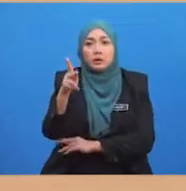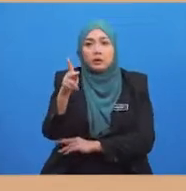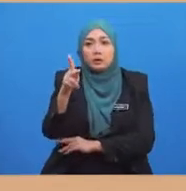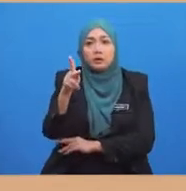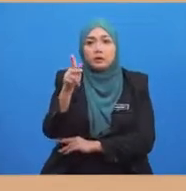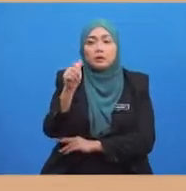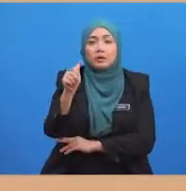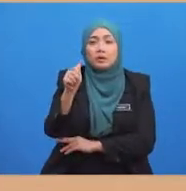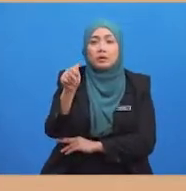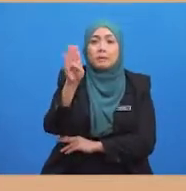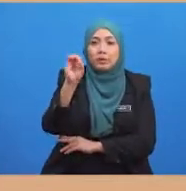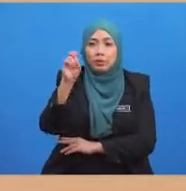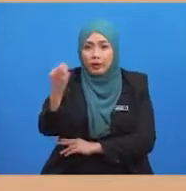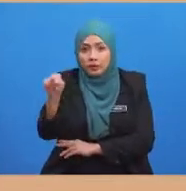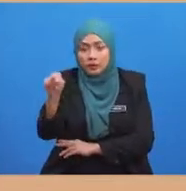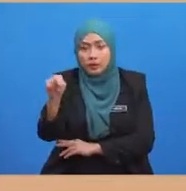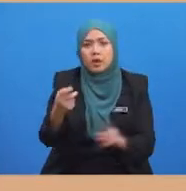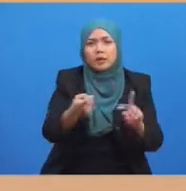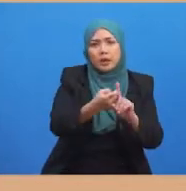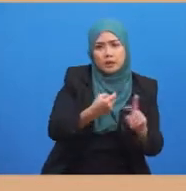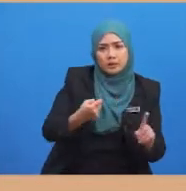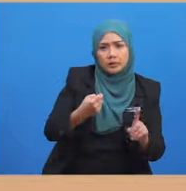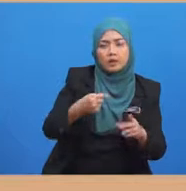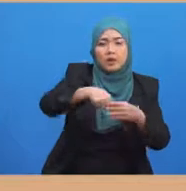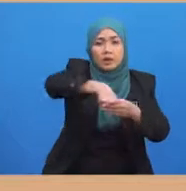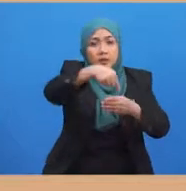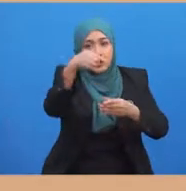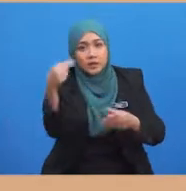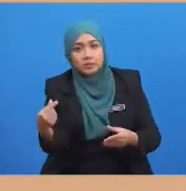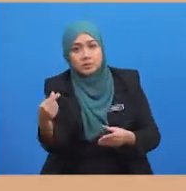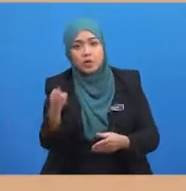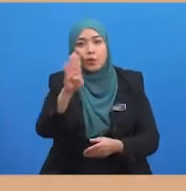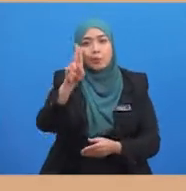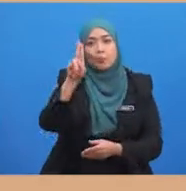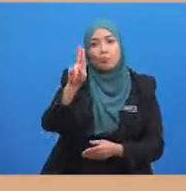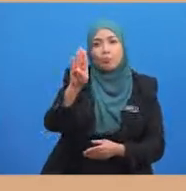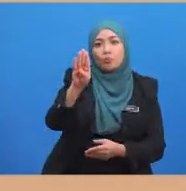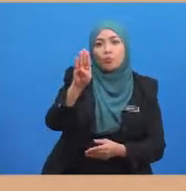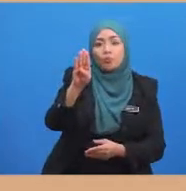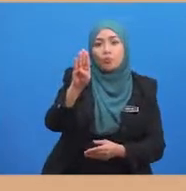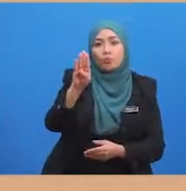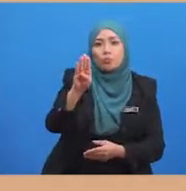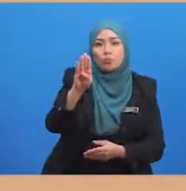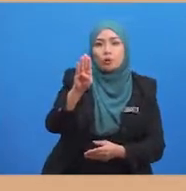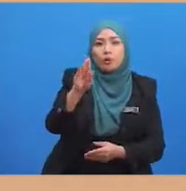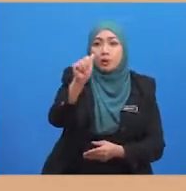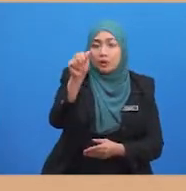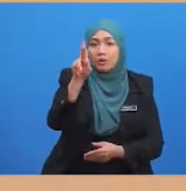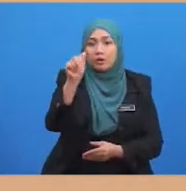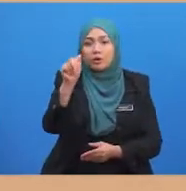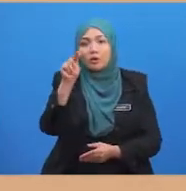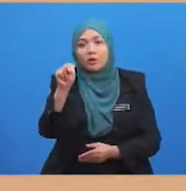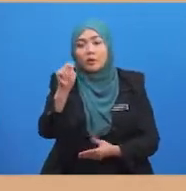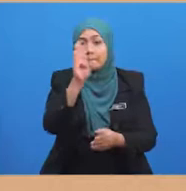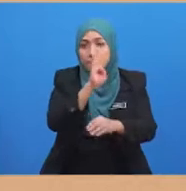yang diperbuat daripada gas butan diena, iaitu gas arang batu, dan